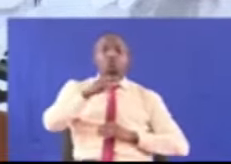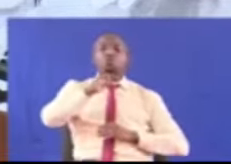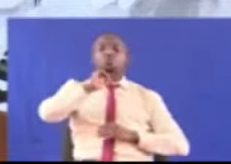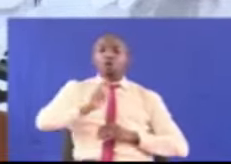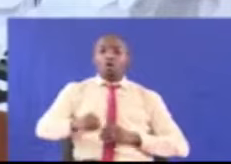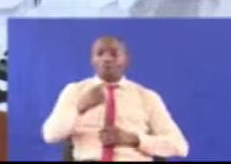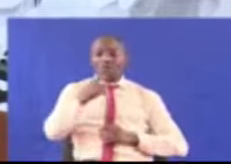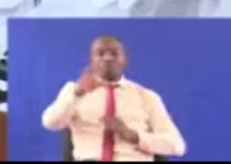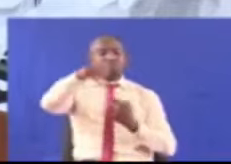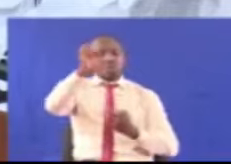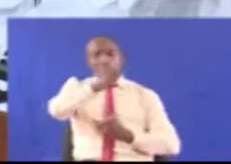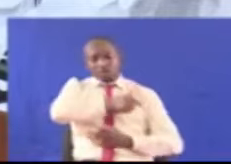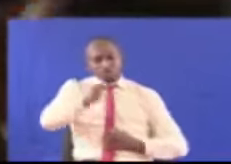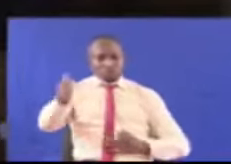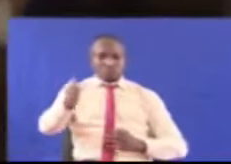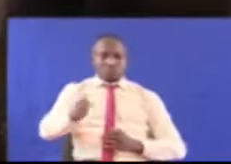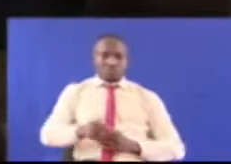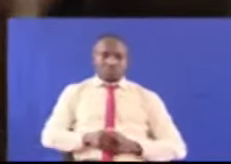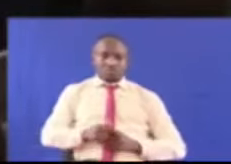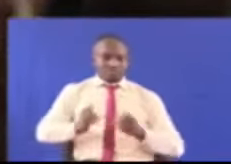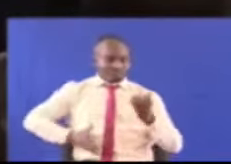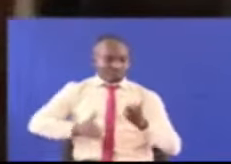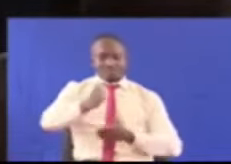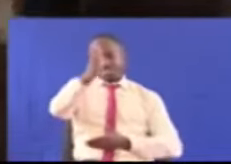kura kuonesha watu wenu kuwa ni uongo.